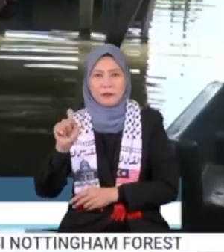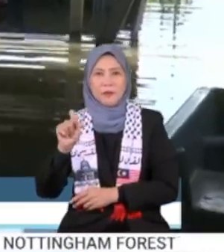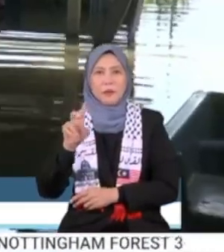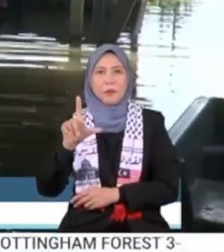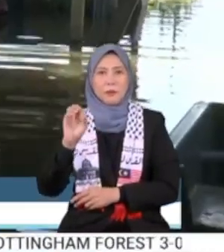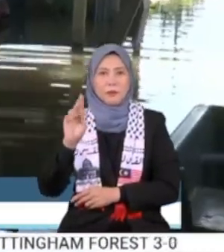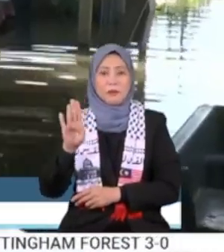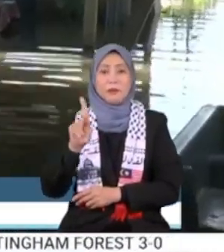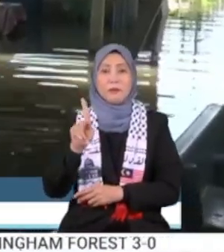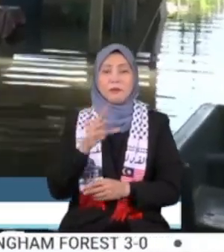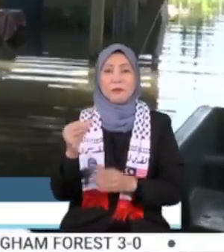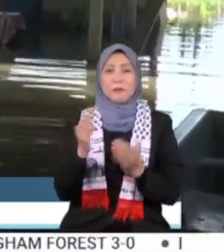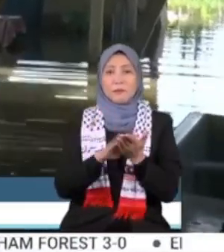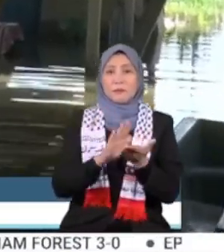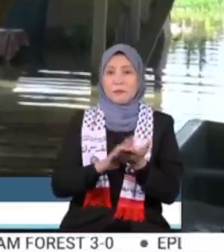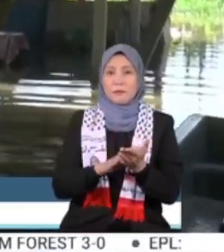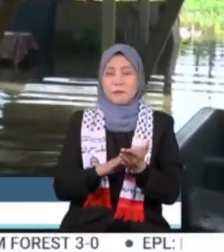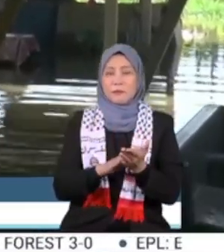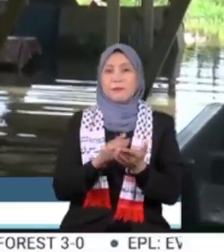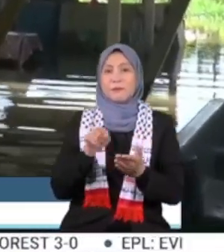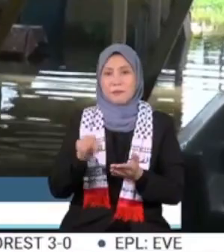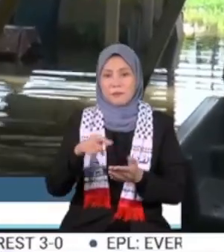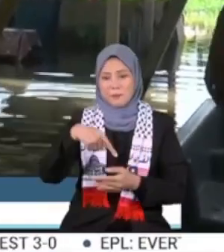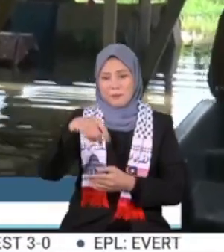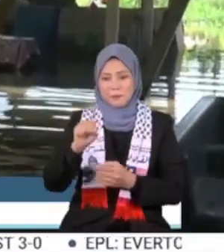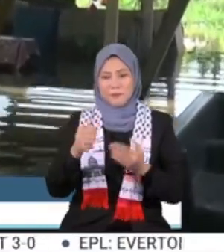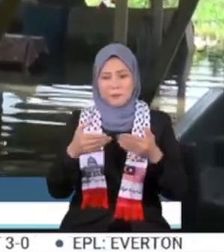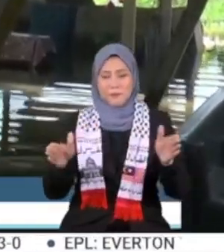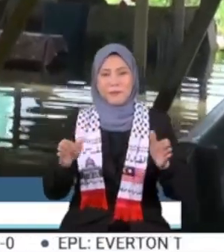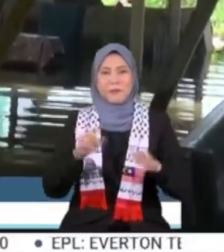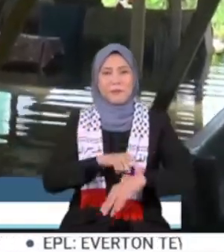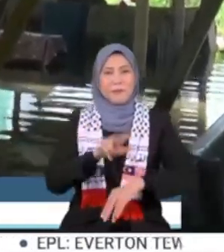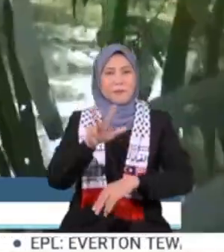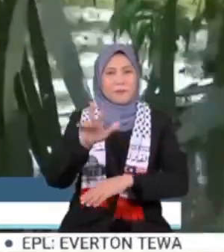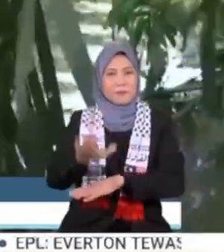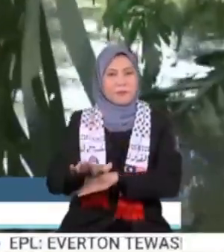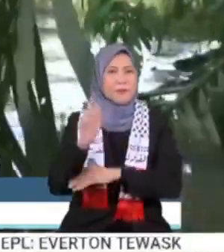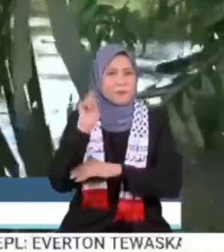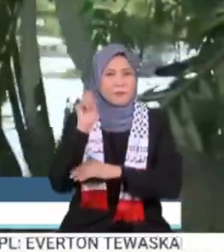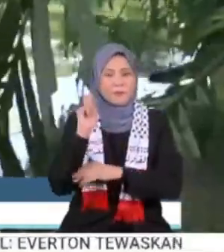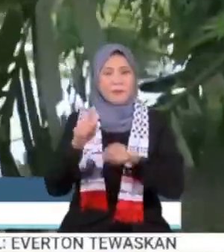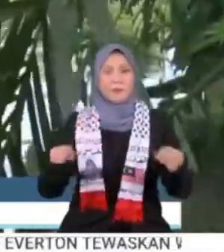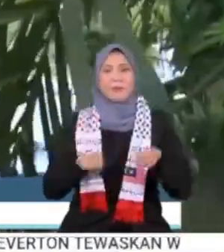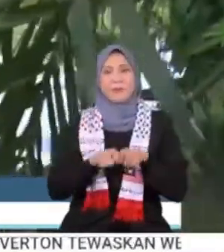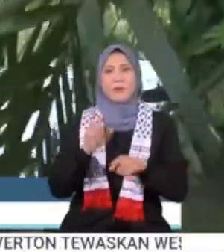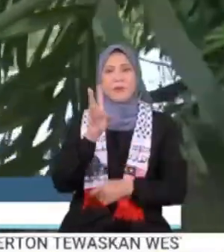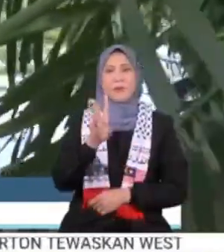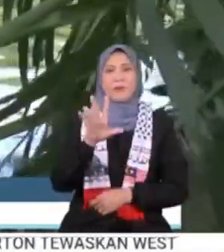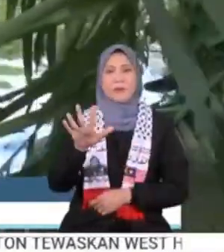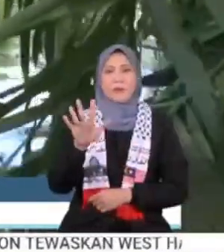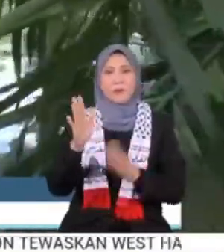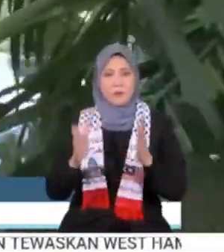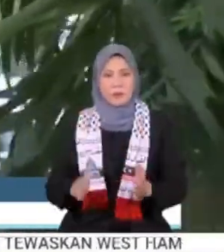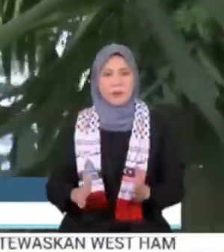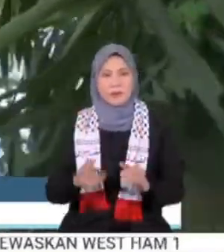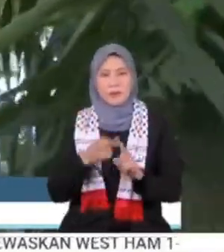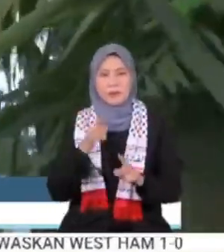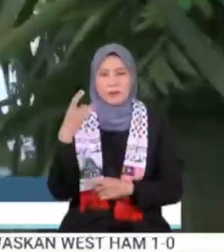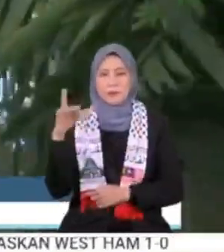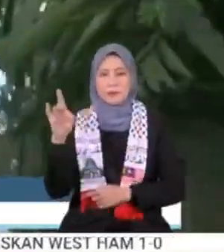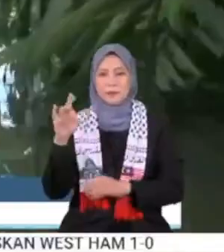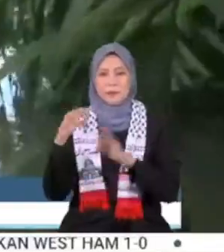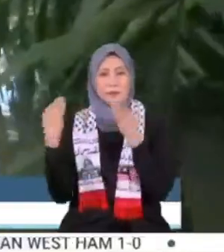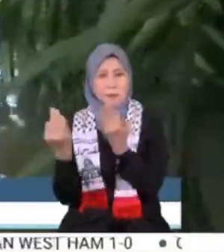PPS sekolah kebangsaan alur pangsu yang baru dibuka pukul 3 petang tadi telah menempatkan 75 penduduk daripada